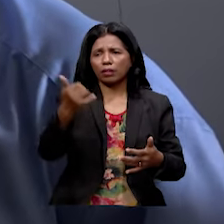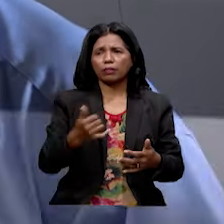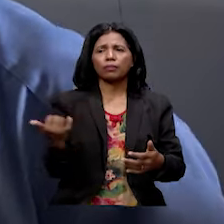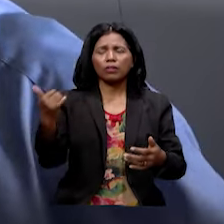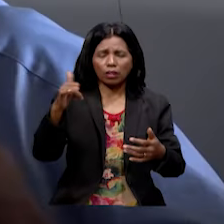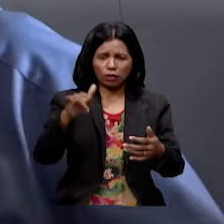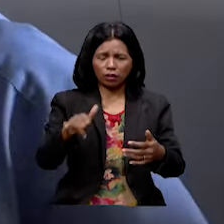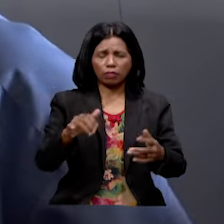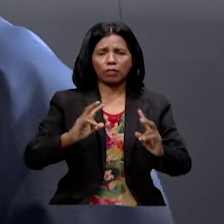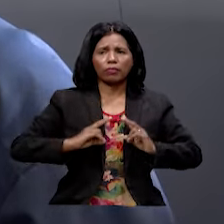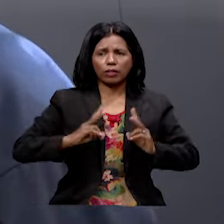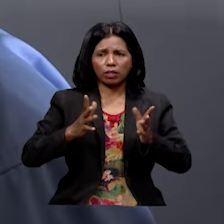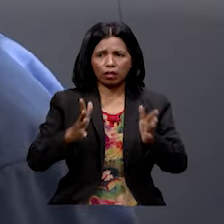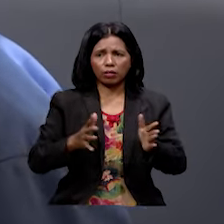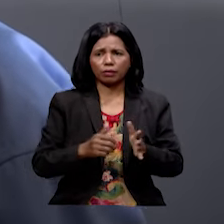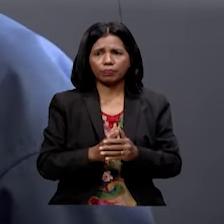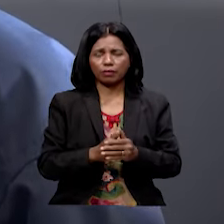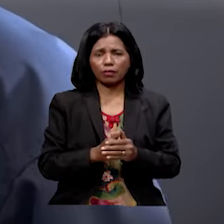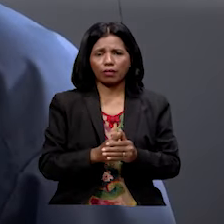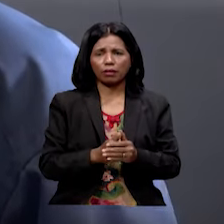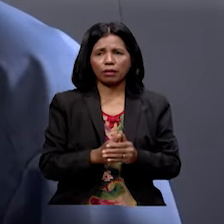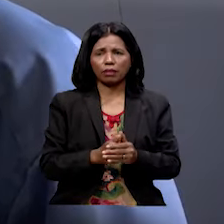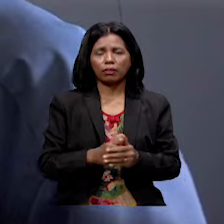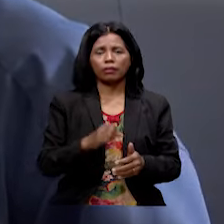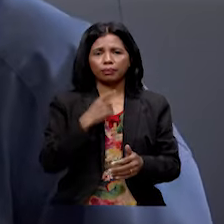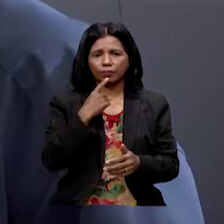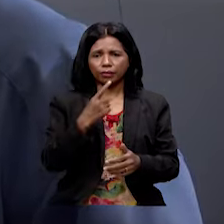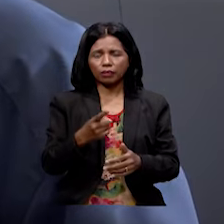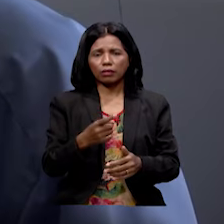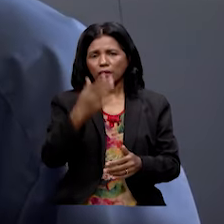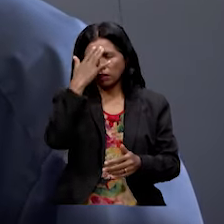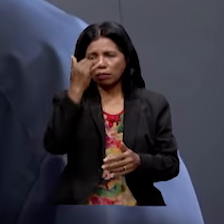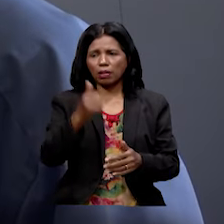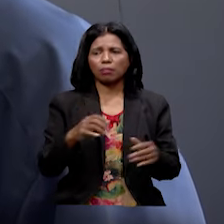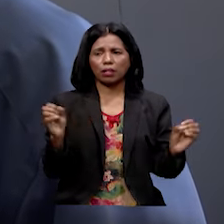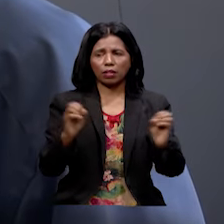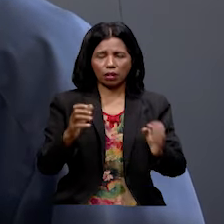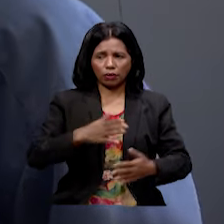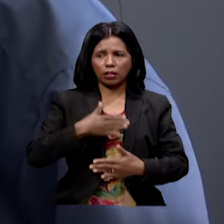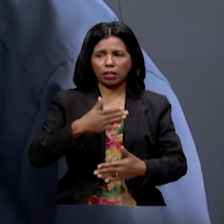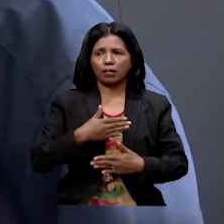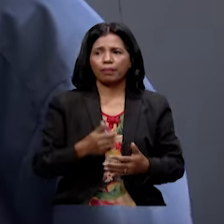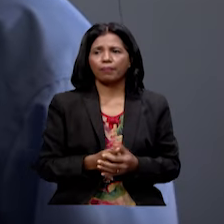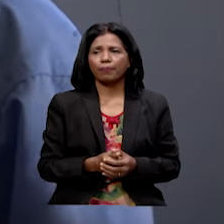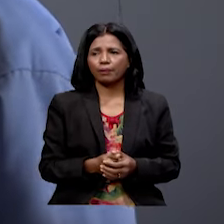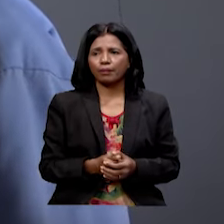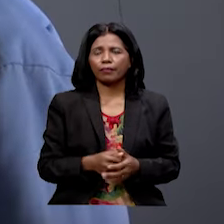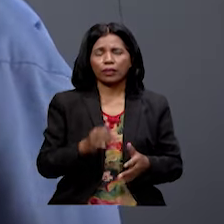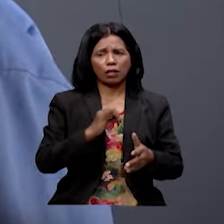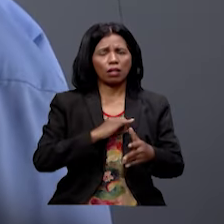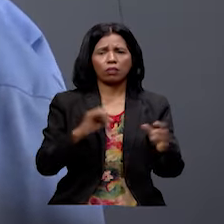veterano há muito bandeira para sira você nem tudo não sabe descontente vale há lá os